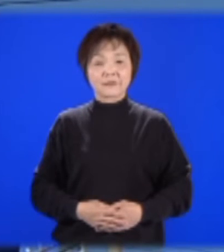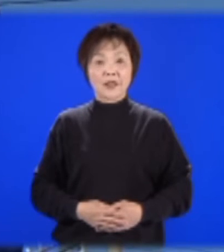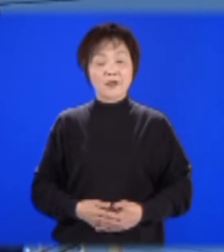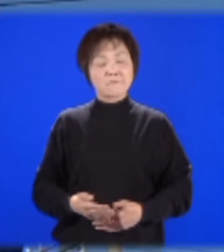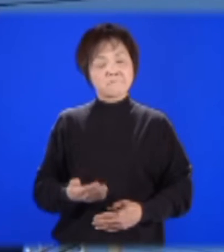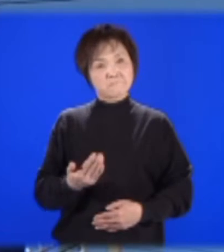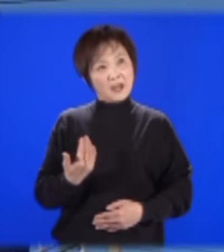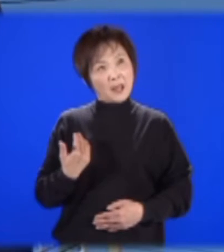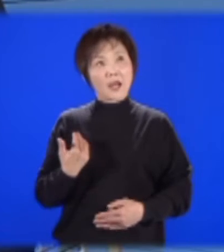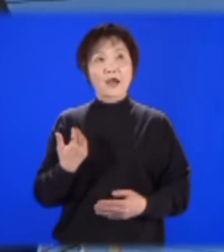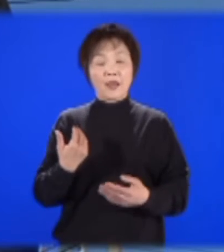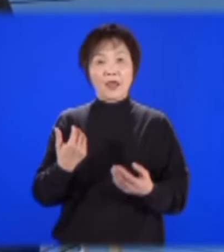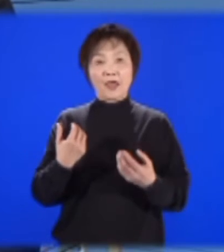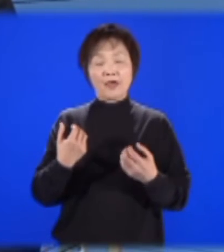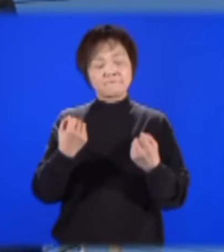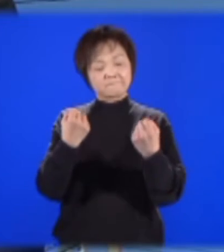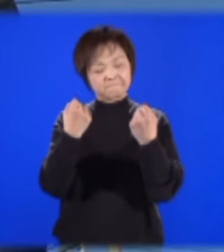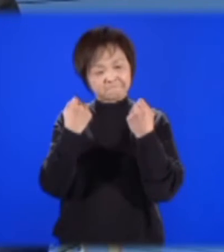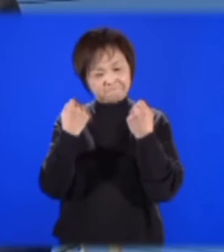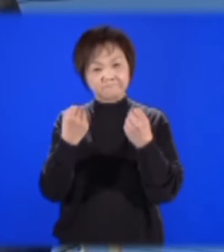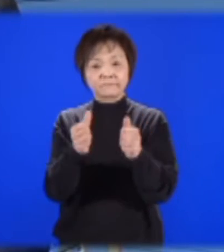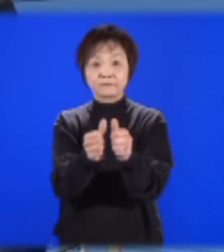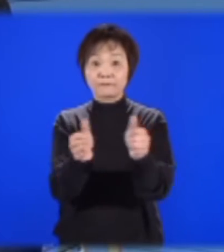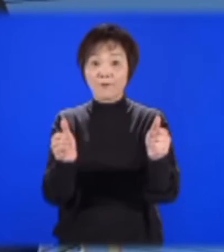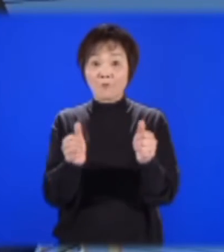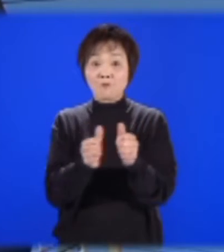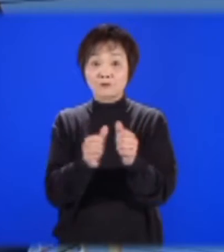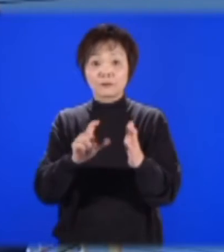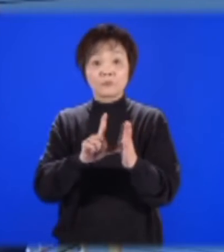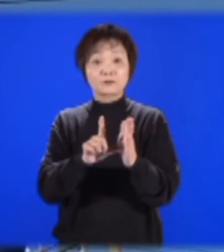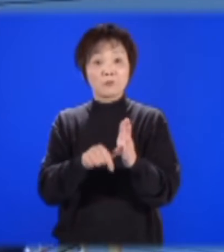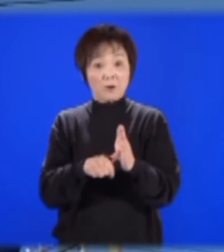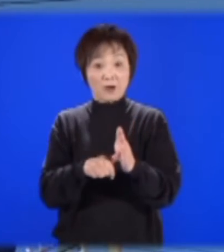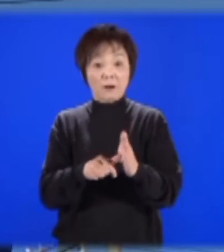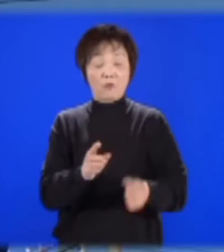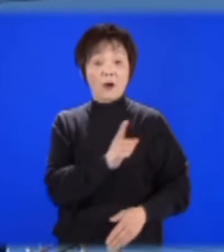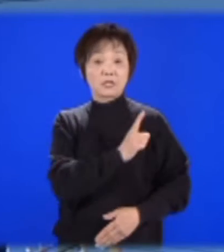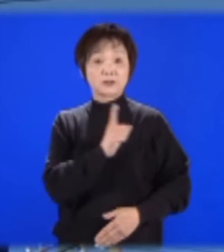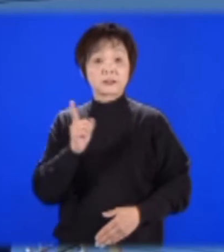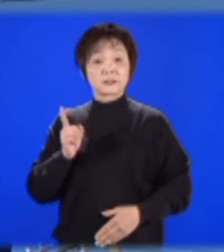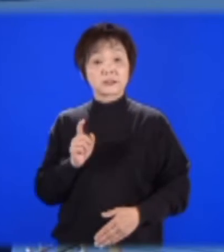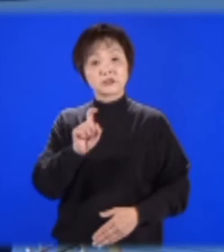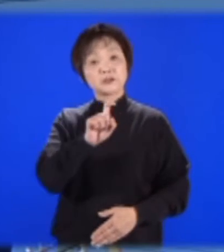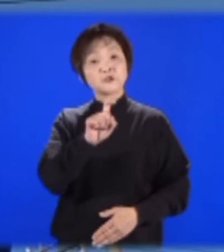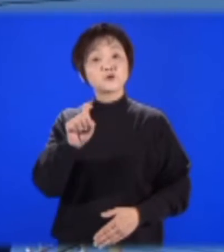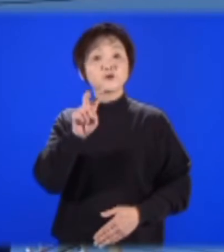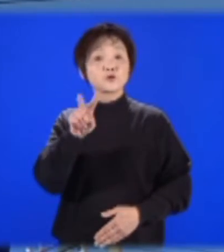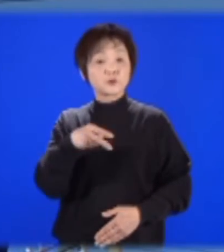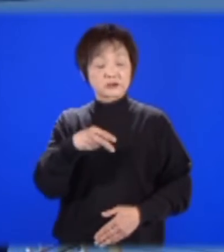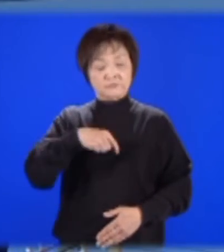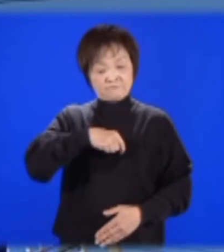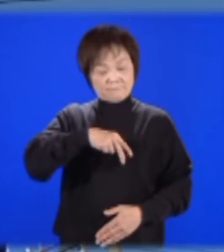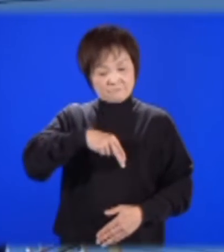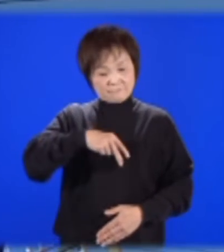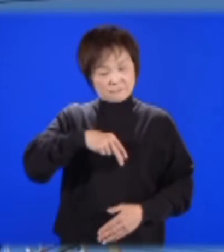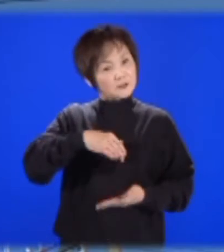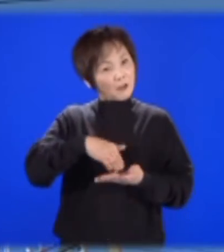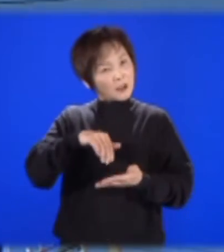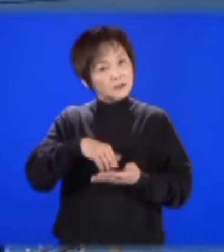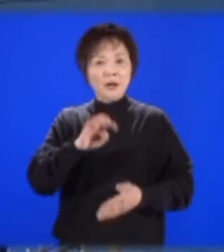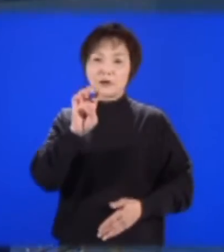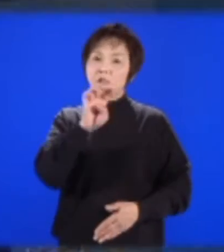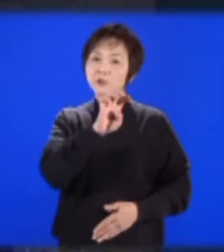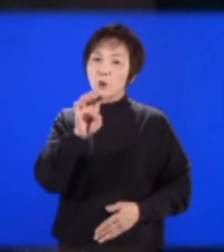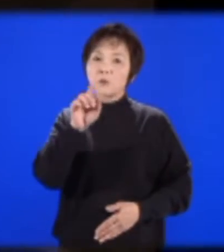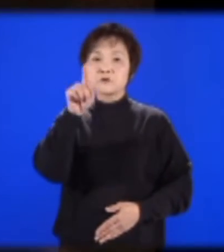昔の人で、足の丈夫な人というか、男の人とかはだいたい一日に10里ぐらいを歩いたというふうに言われ